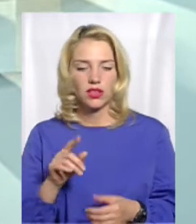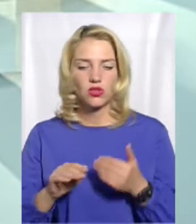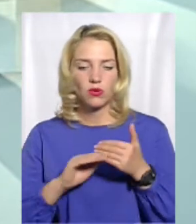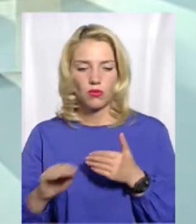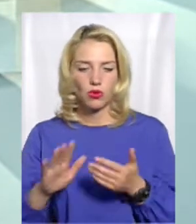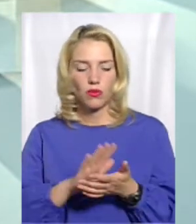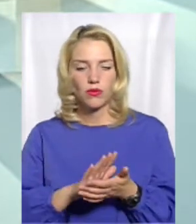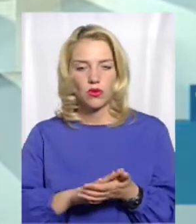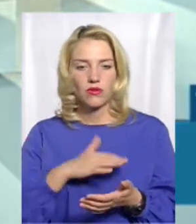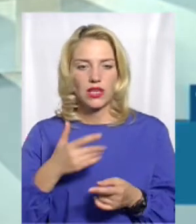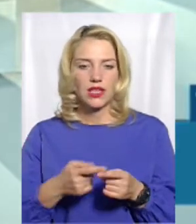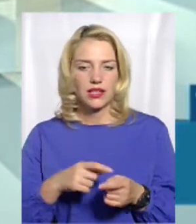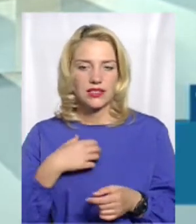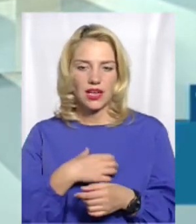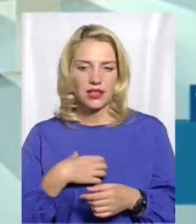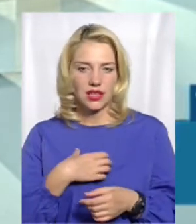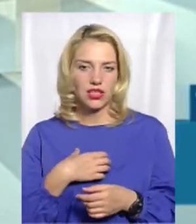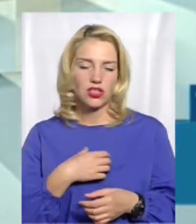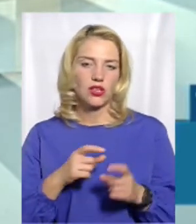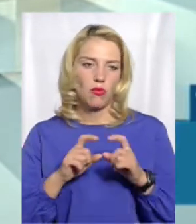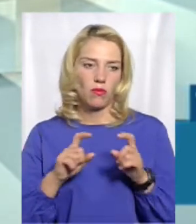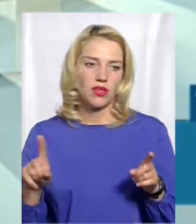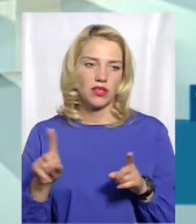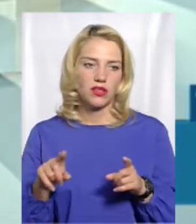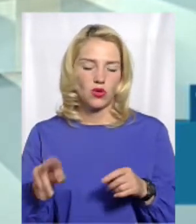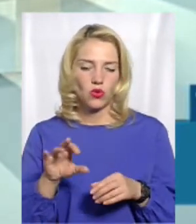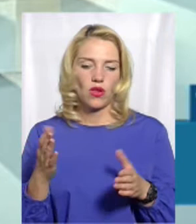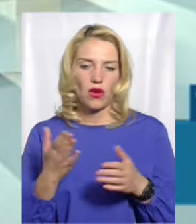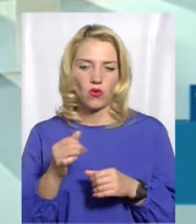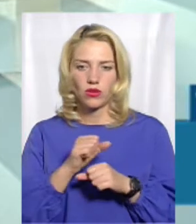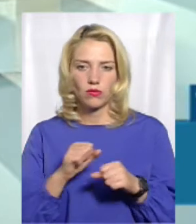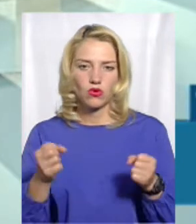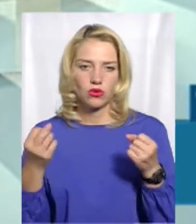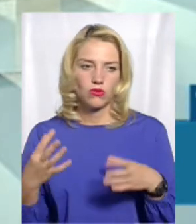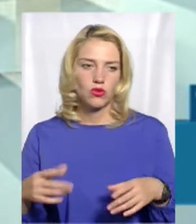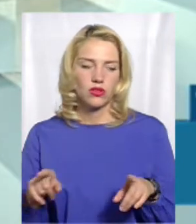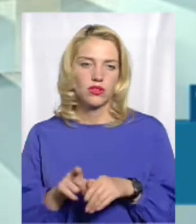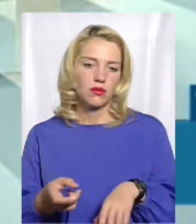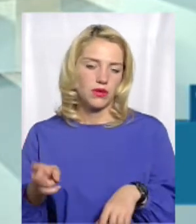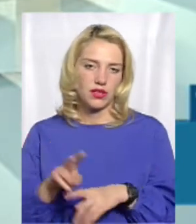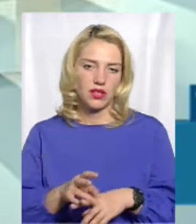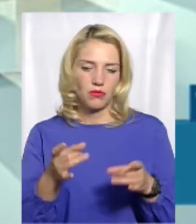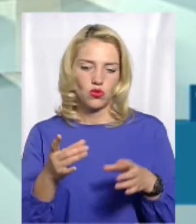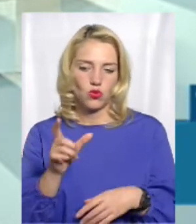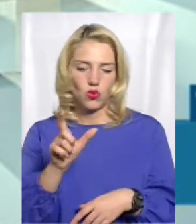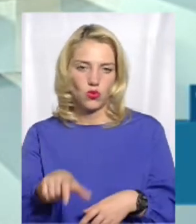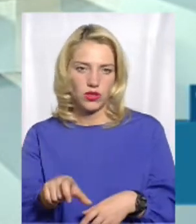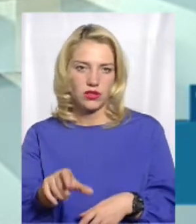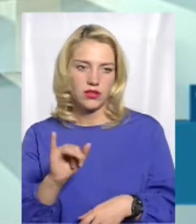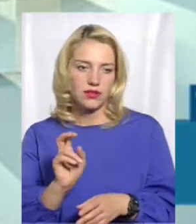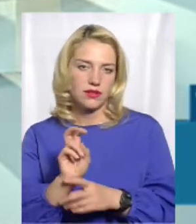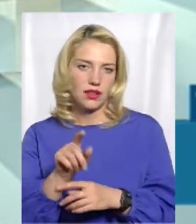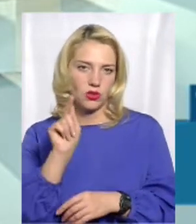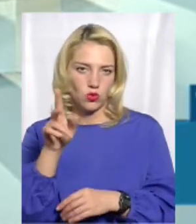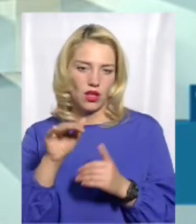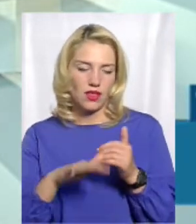побутових відходів є стратегічним об'єктом, який, до якого не можна просто прийти людині, зайти